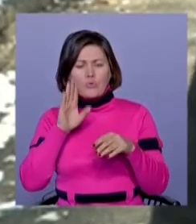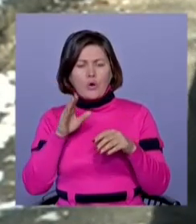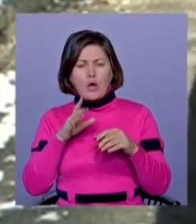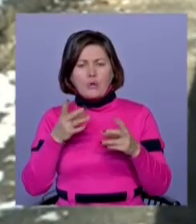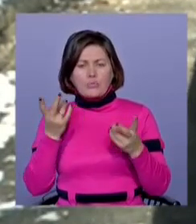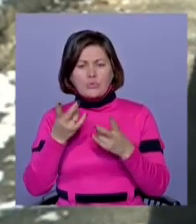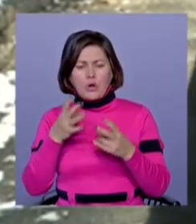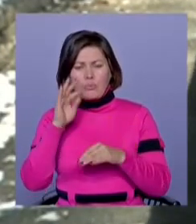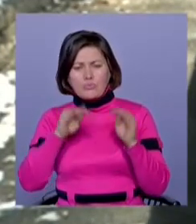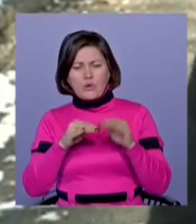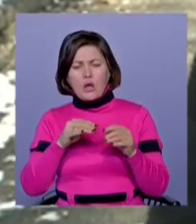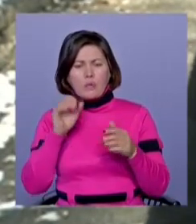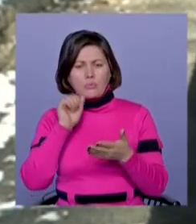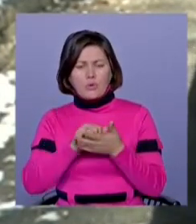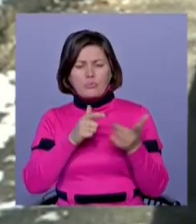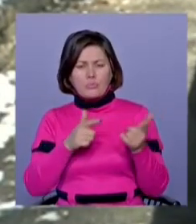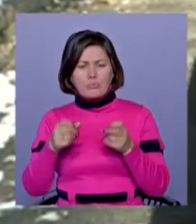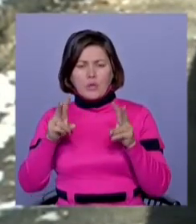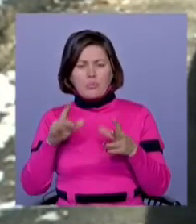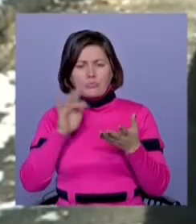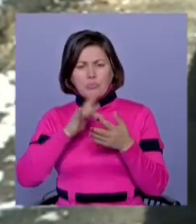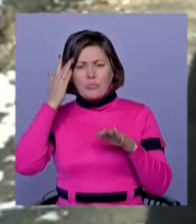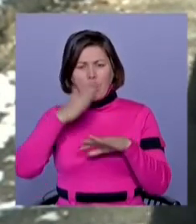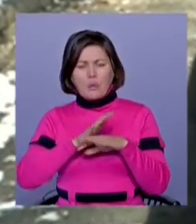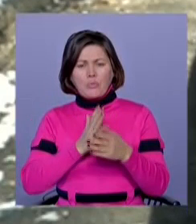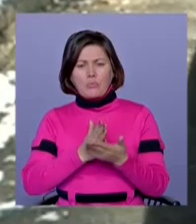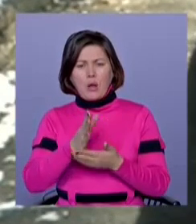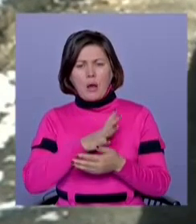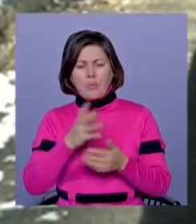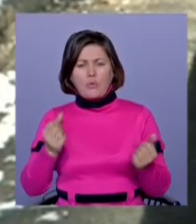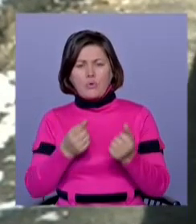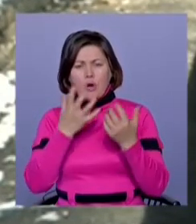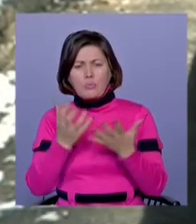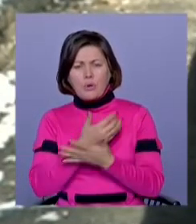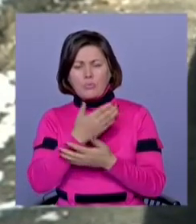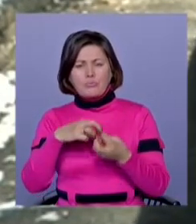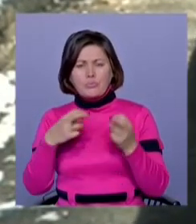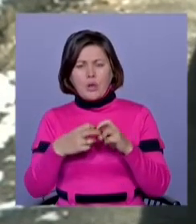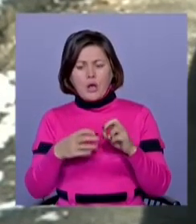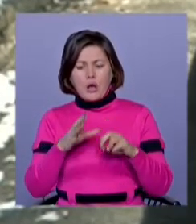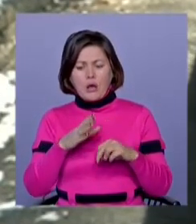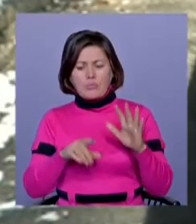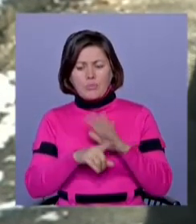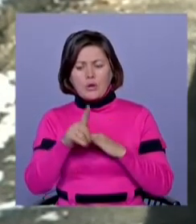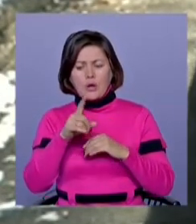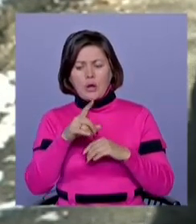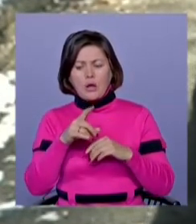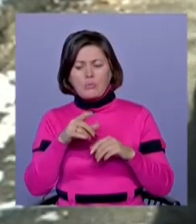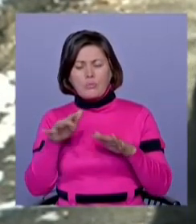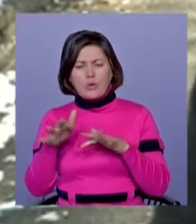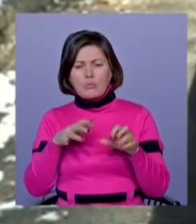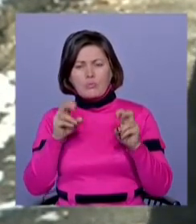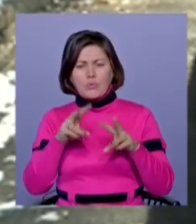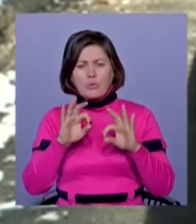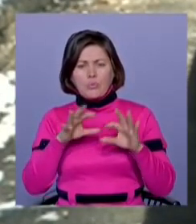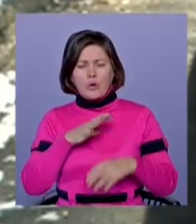екен. Қажетті құжат әзірлеген мамандар оны қалалық әкімдікке жолдапты. Қолдау тапса, бұл мәселе қолға алынады деп сендірді мамандар. Жадырау